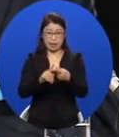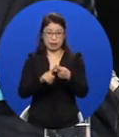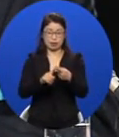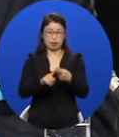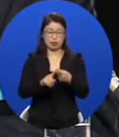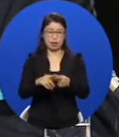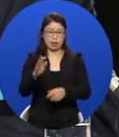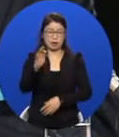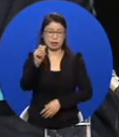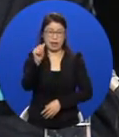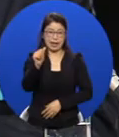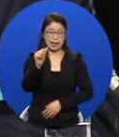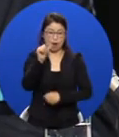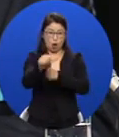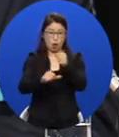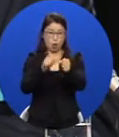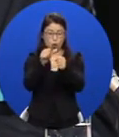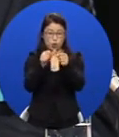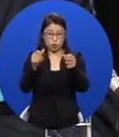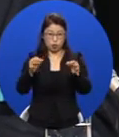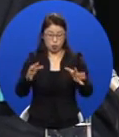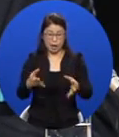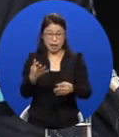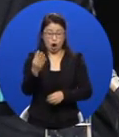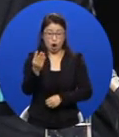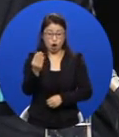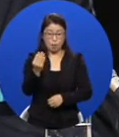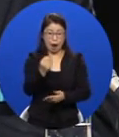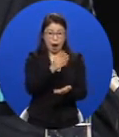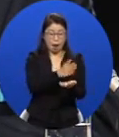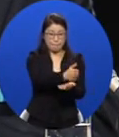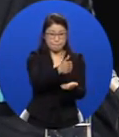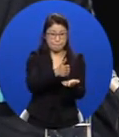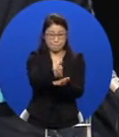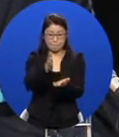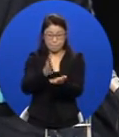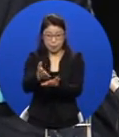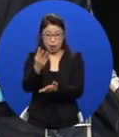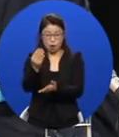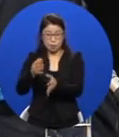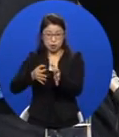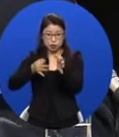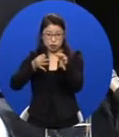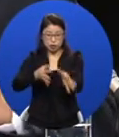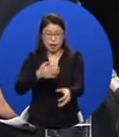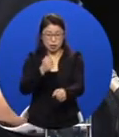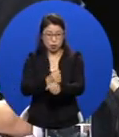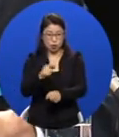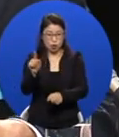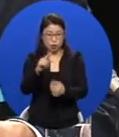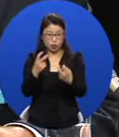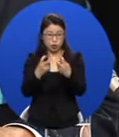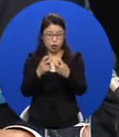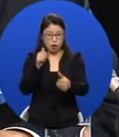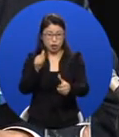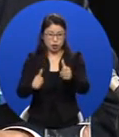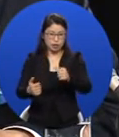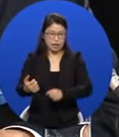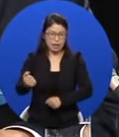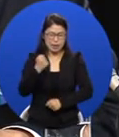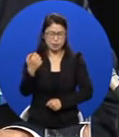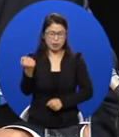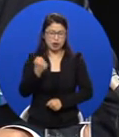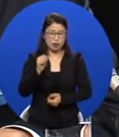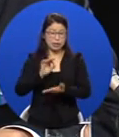FTA에 5년간 얼마, 몇 개 분야에 얼마가 투자되고 어떤 경쟁력을 강화시키는 데